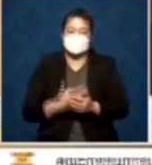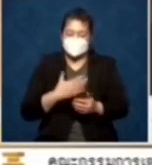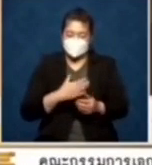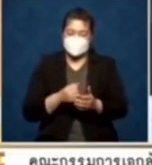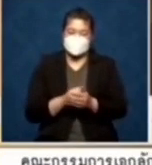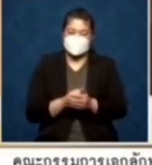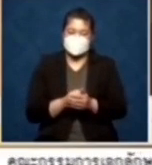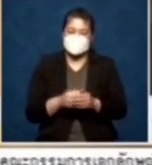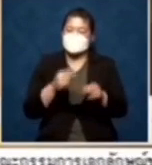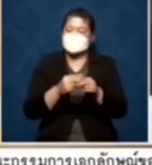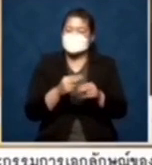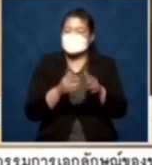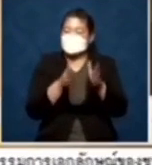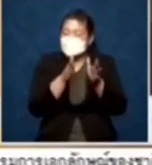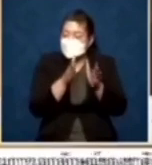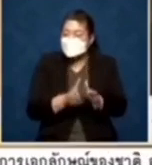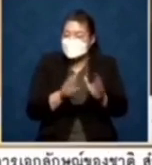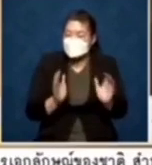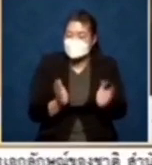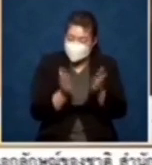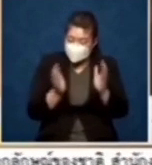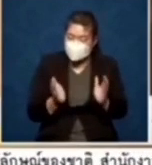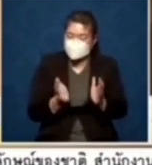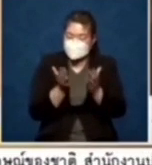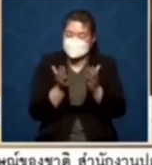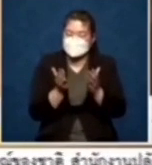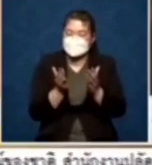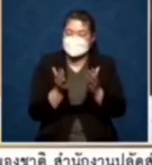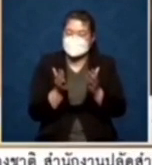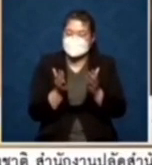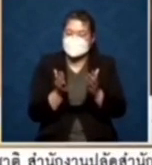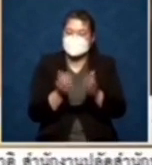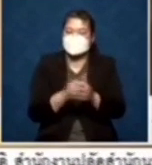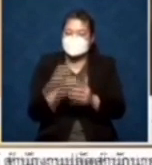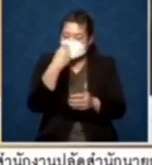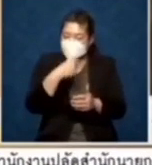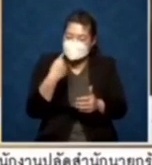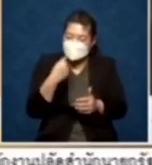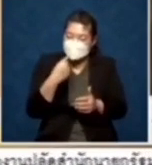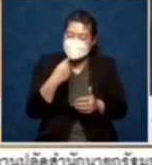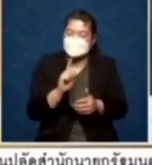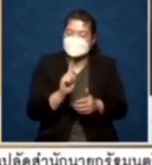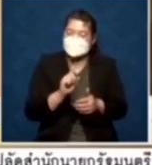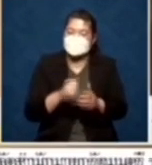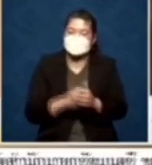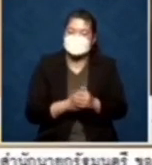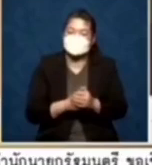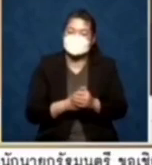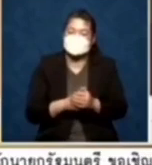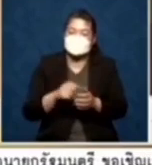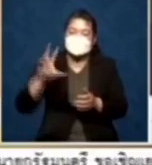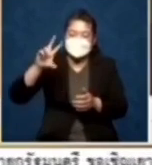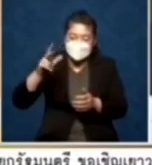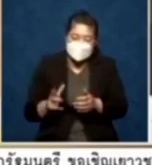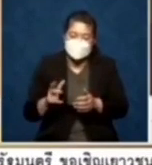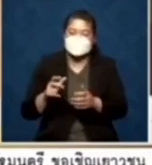พูถึงการนำเสนอกดหมายที่มีการนำเสนอต่อประทานสุขภาไปวนก่อนกดหมายชระบันั้นจะเป็ตัวกั STR รละเอีดเรื่